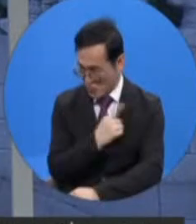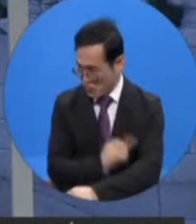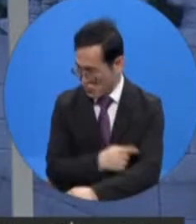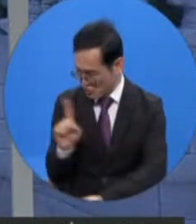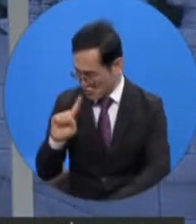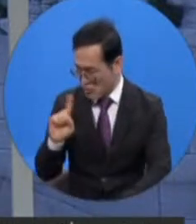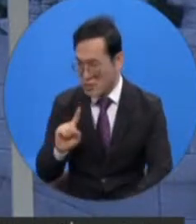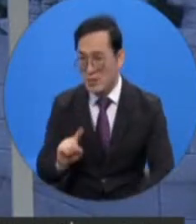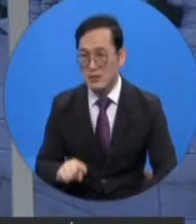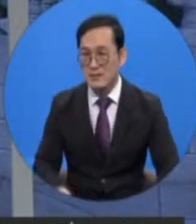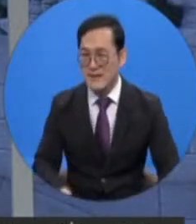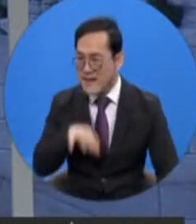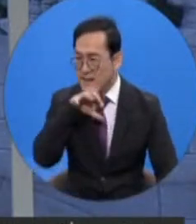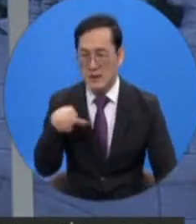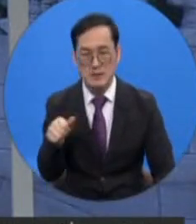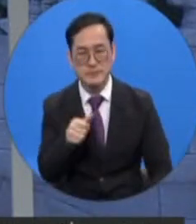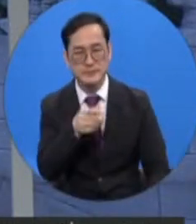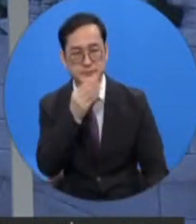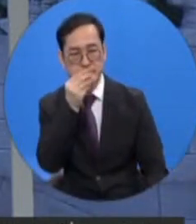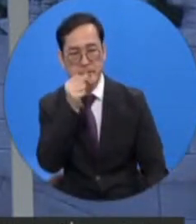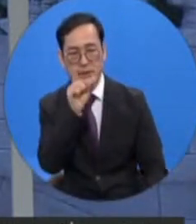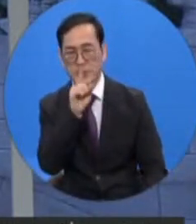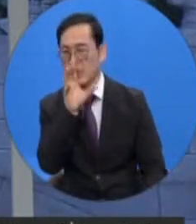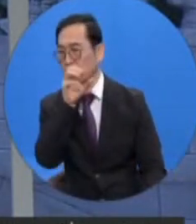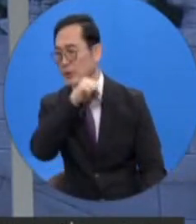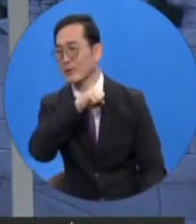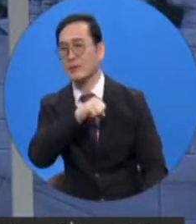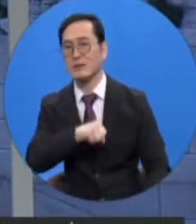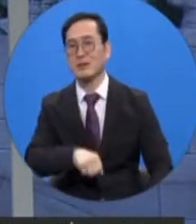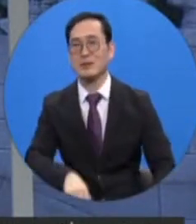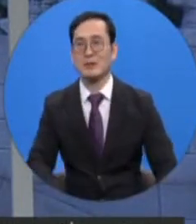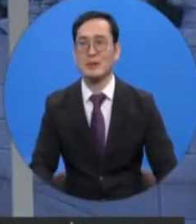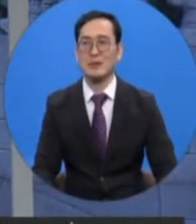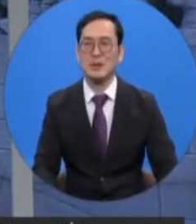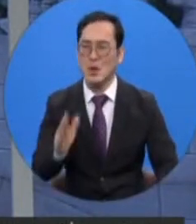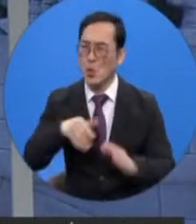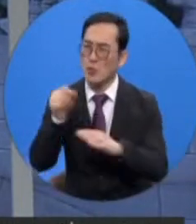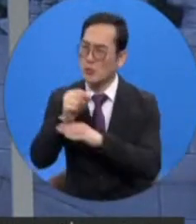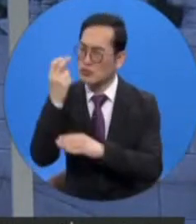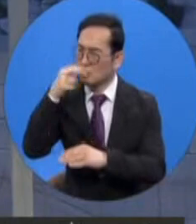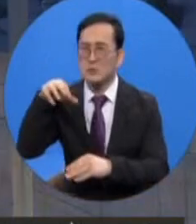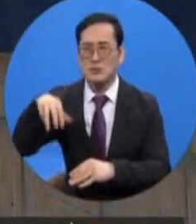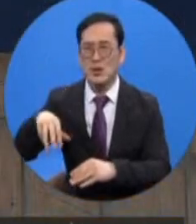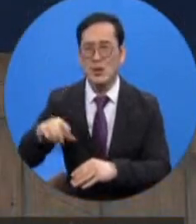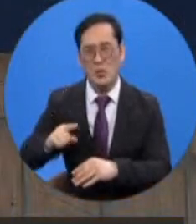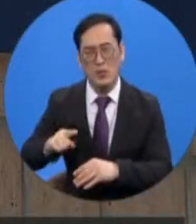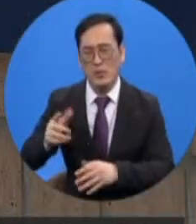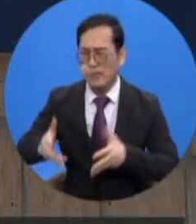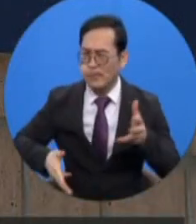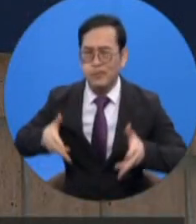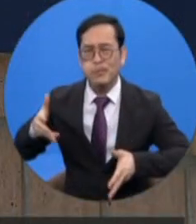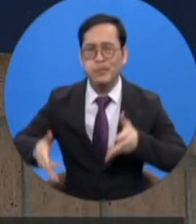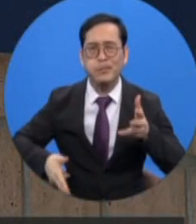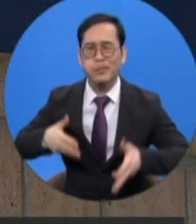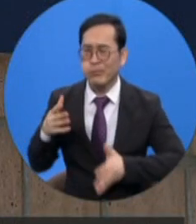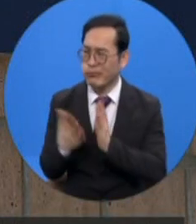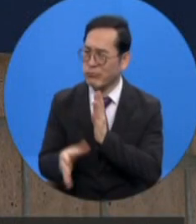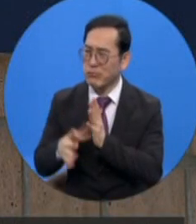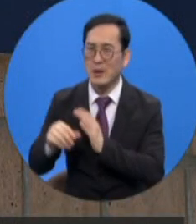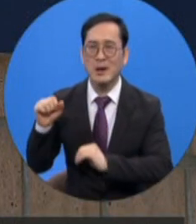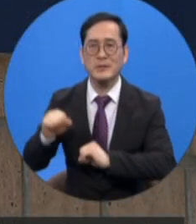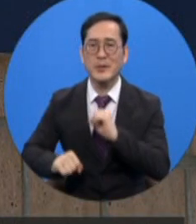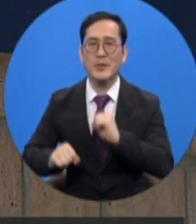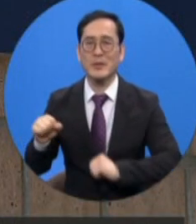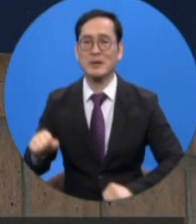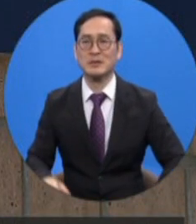합니다. 자, 상식적으로 이해하기 힘든 공수처의 모습이 계속 등장합니다. 지난 14일 고발사주